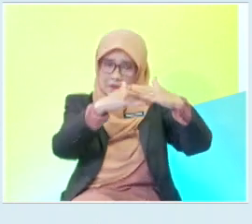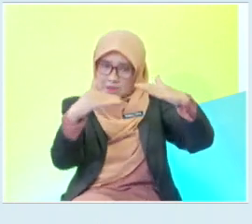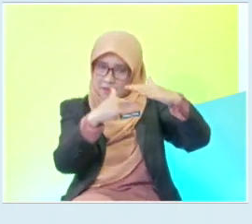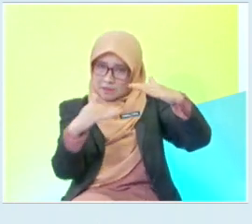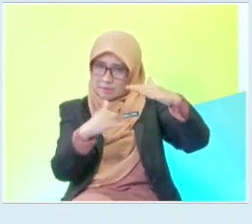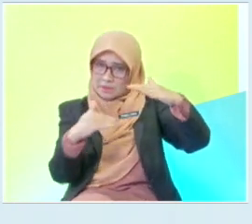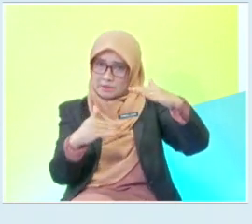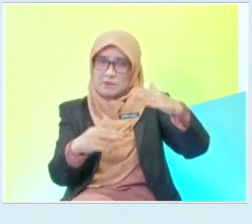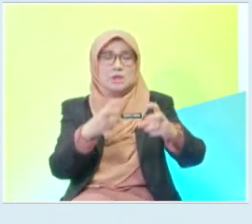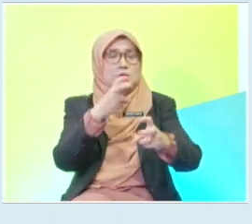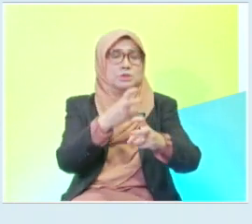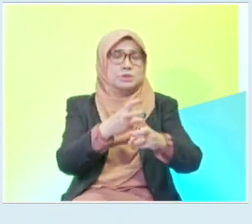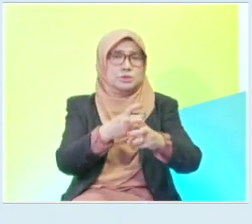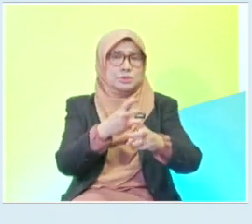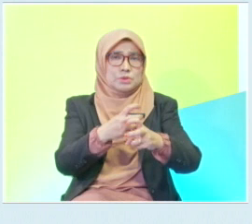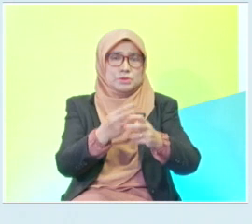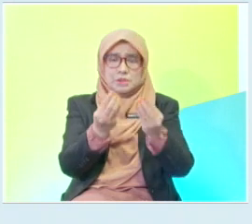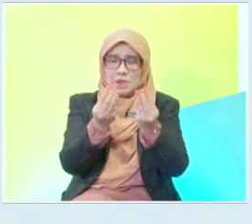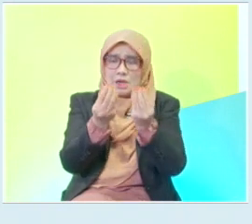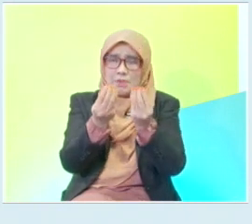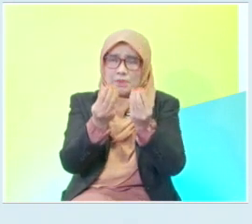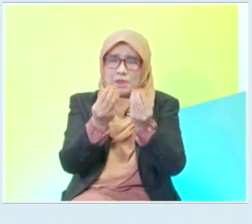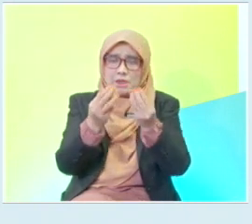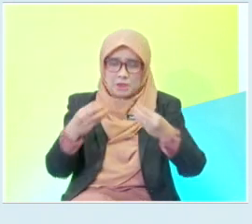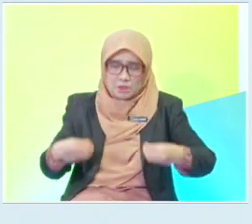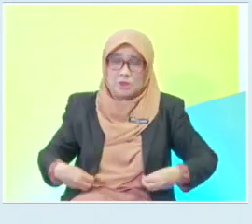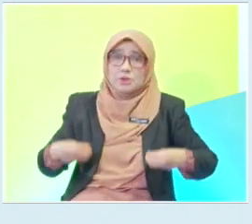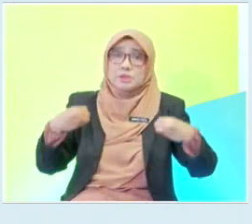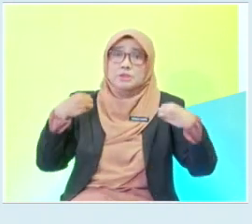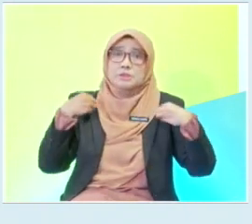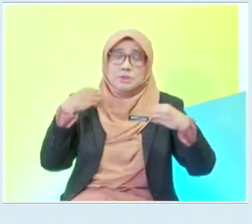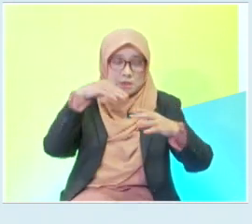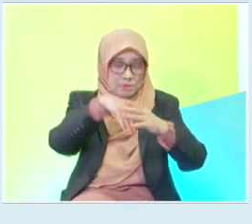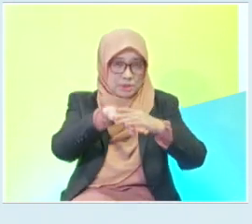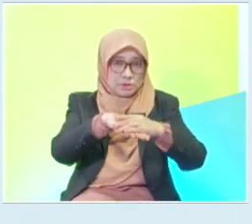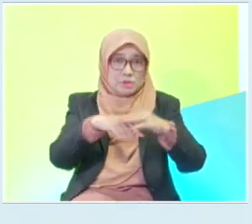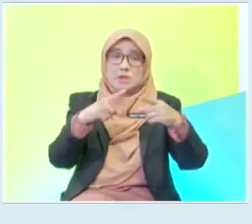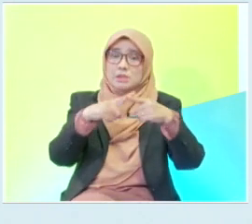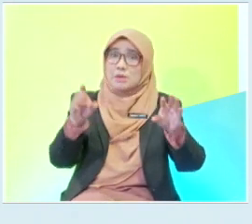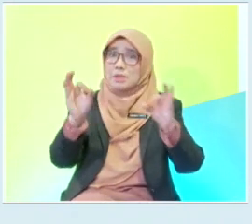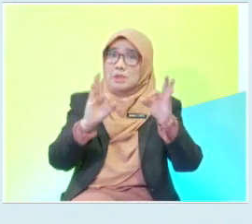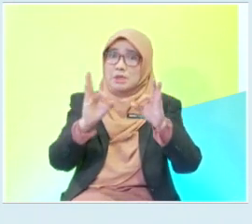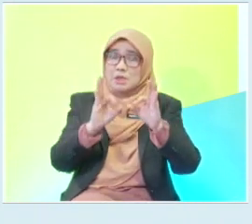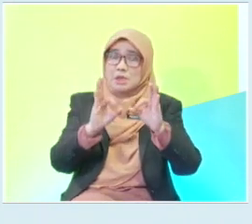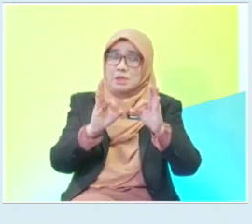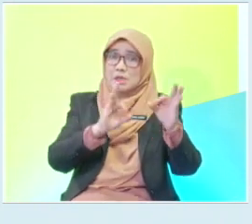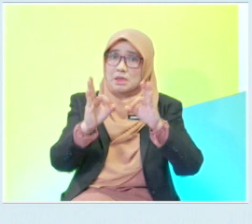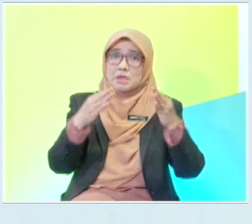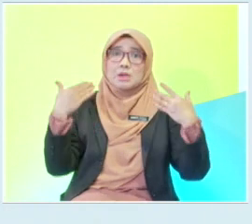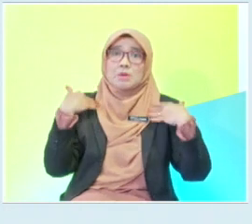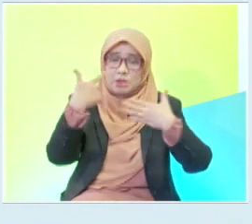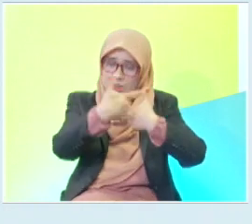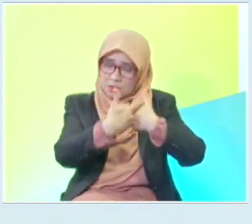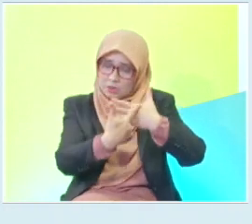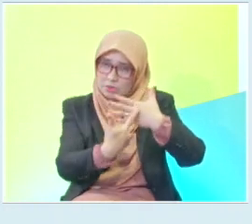oleh mikroorganisma kecuali jika kulit kita terluka ataupun cedera ya. Bahaya tu. Bahaya. Okey,